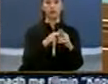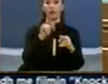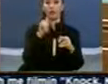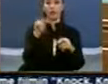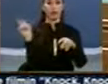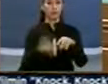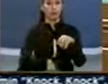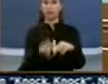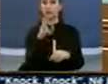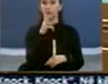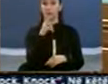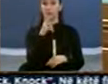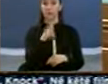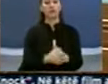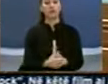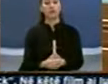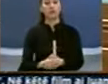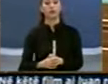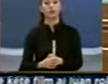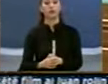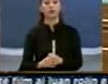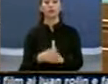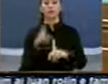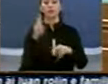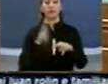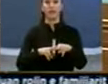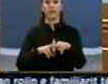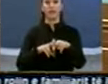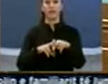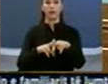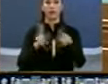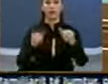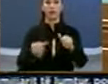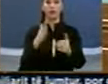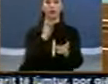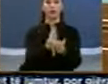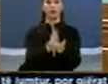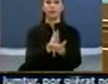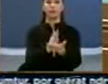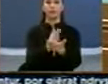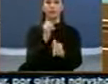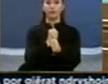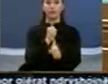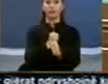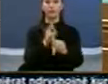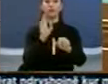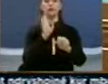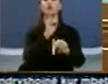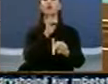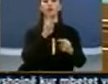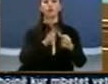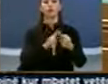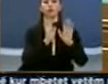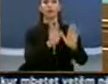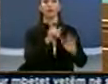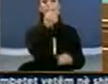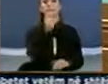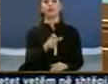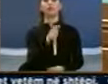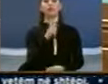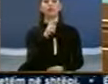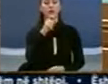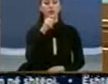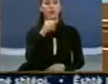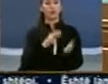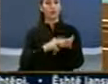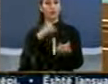Jablanović, dhe vendimi është ushtru ose detyra e kryeministrit e tij kushtetuese me